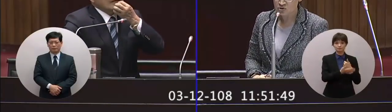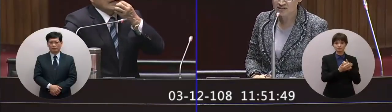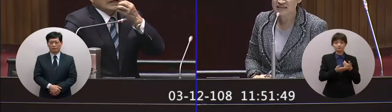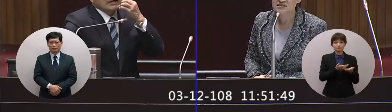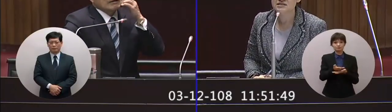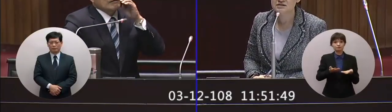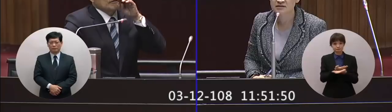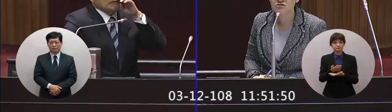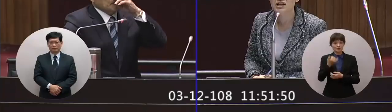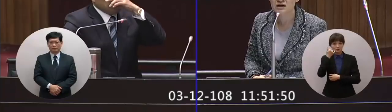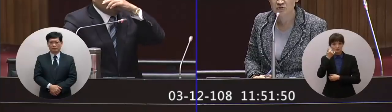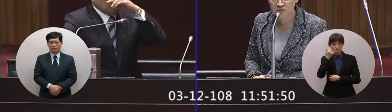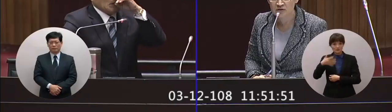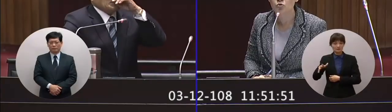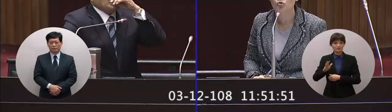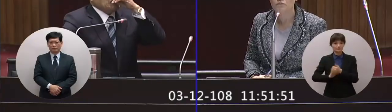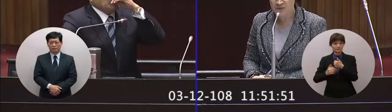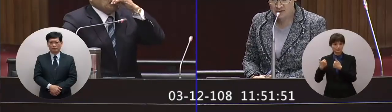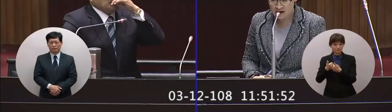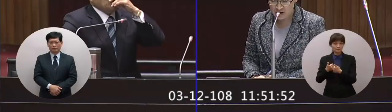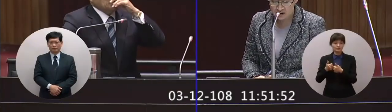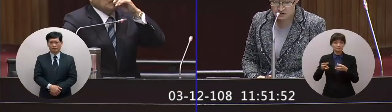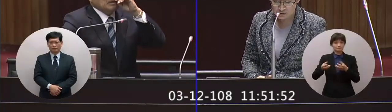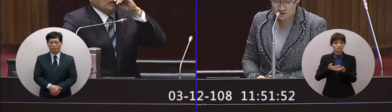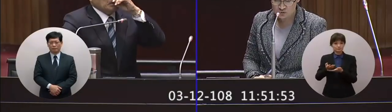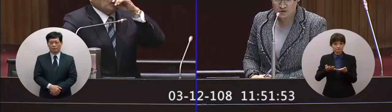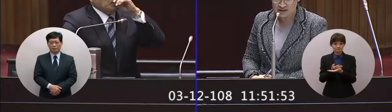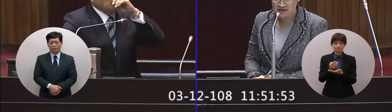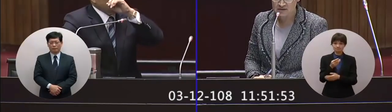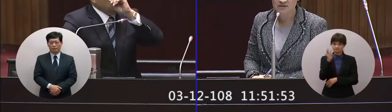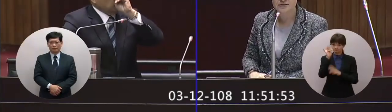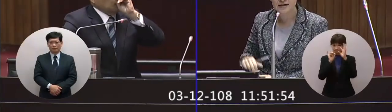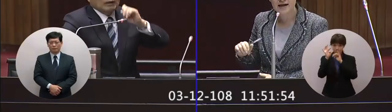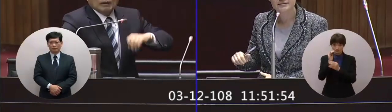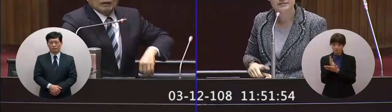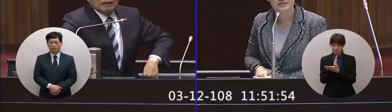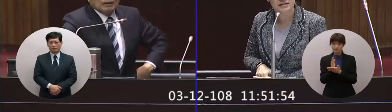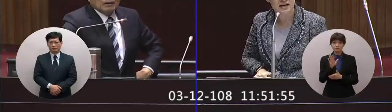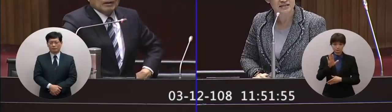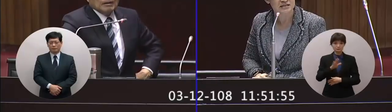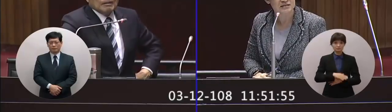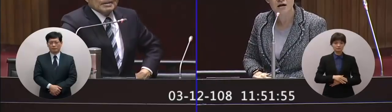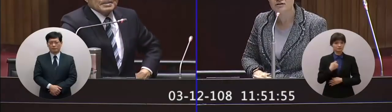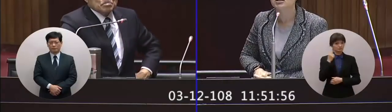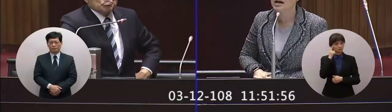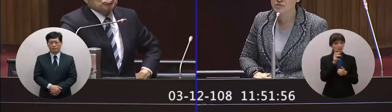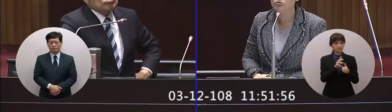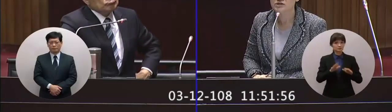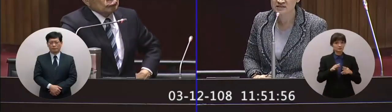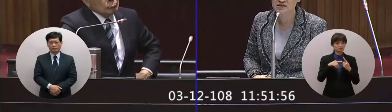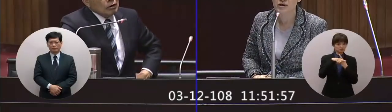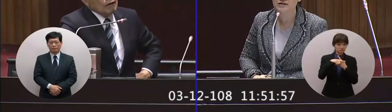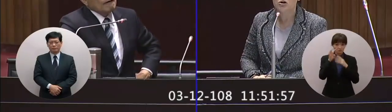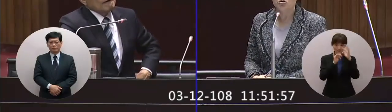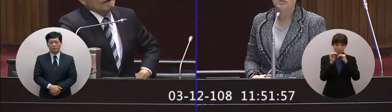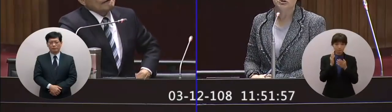会做先期的调查跟评估。那我要询问苏院长的是，这个案子现在已经到调查评